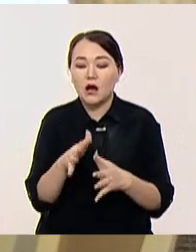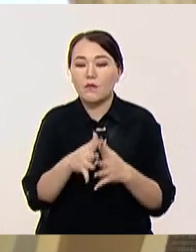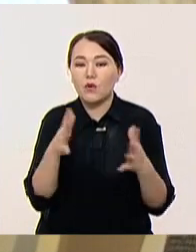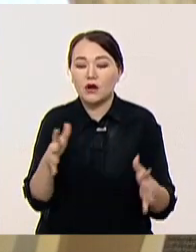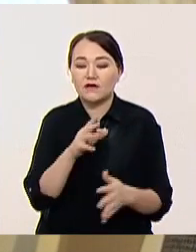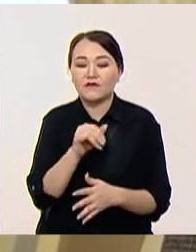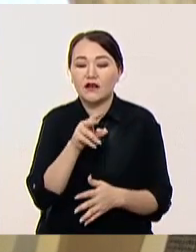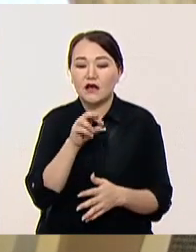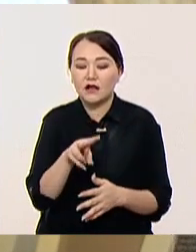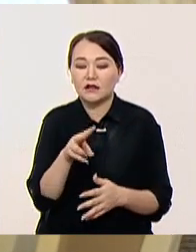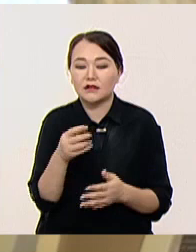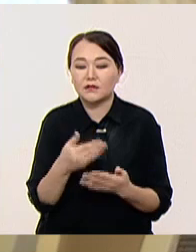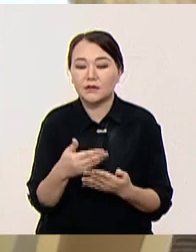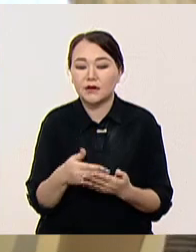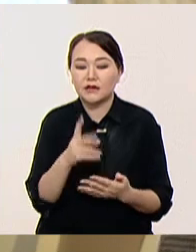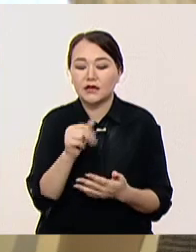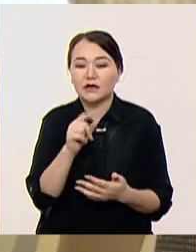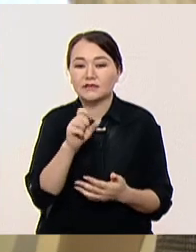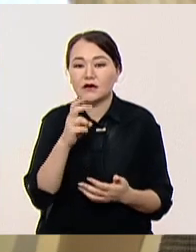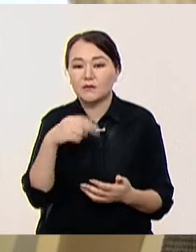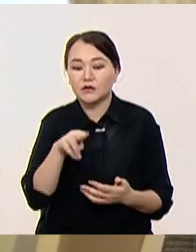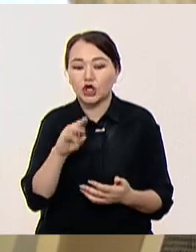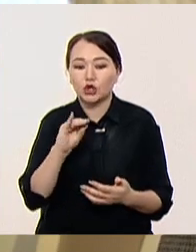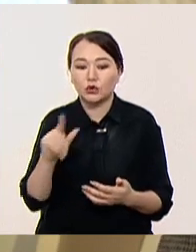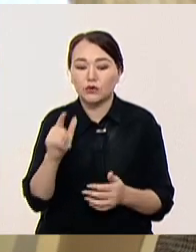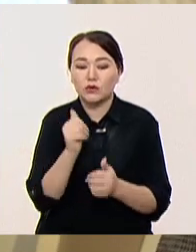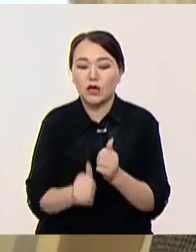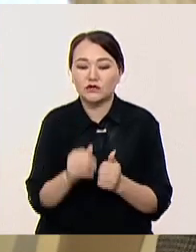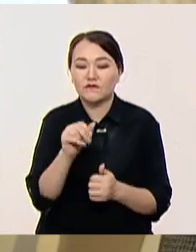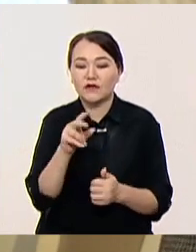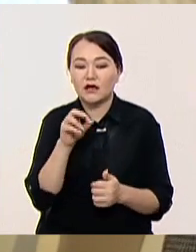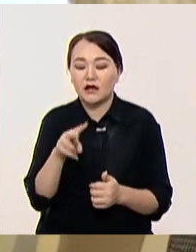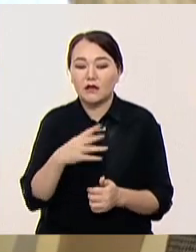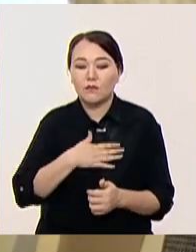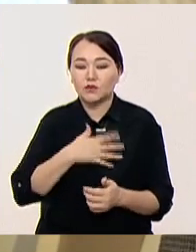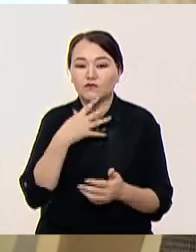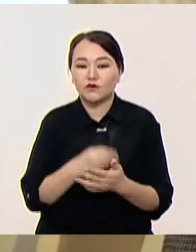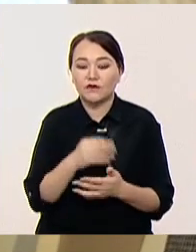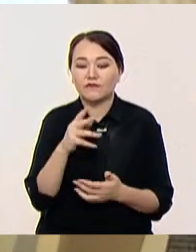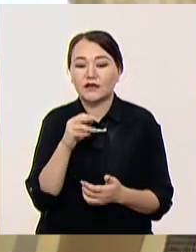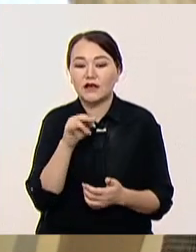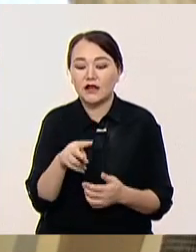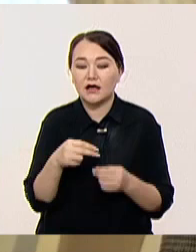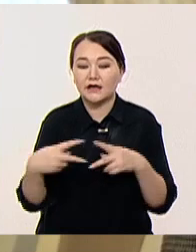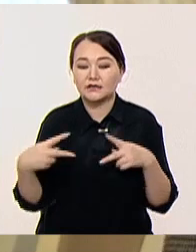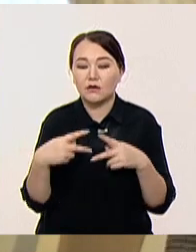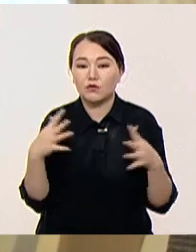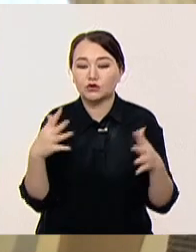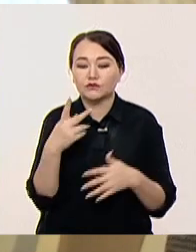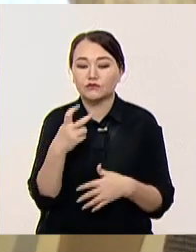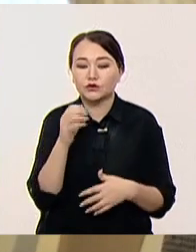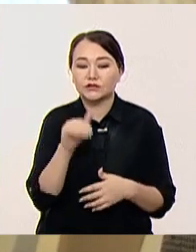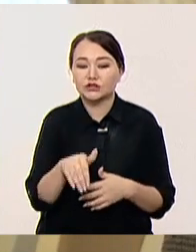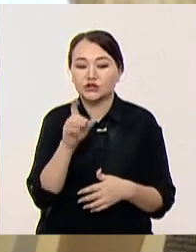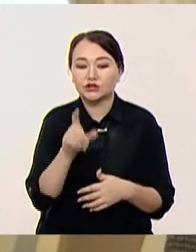филиалы устоявшиеся, так скажем, это на Западе, на Юге, там в каждом филиале, в наших же филиалах аналогичных, больше 200 тысяч